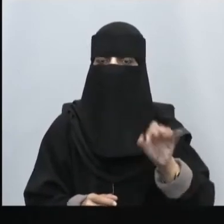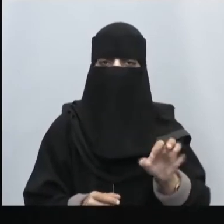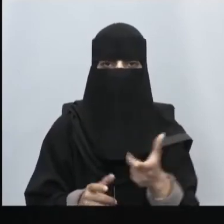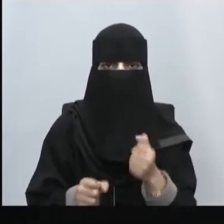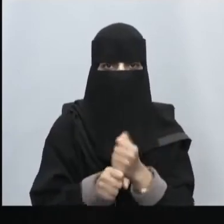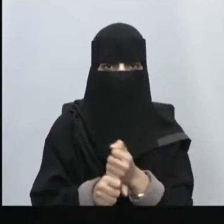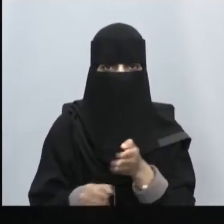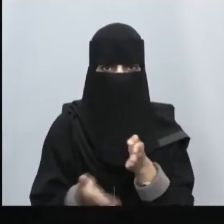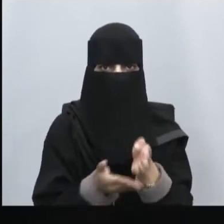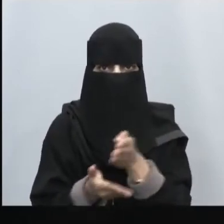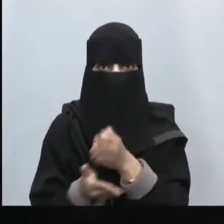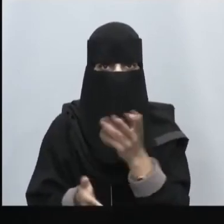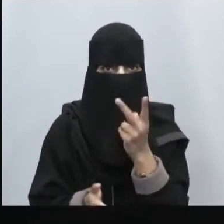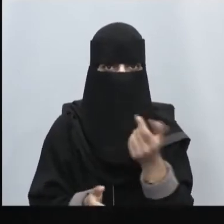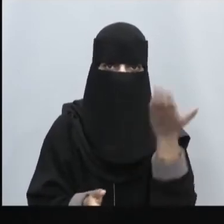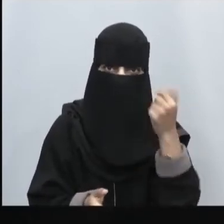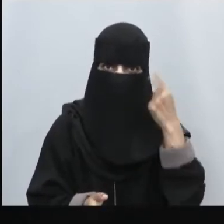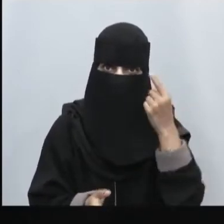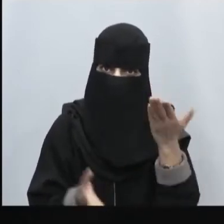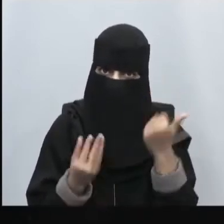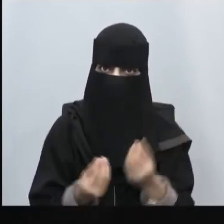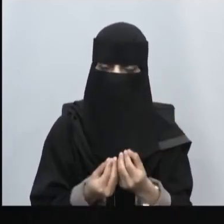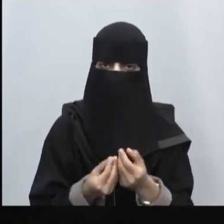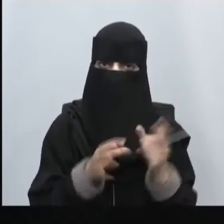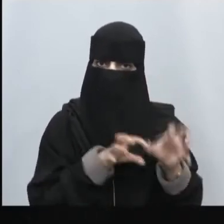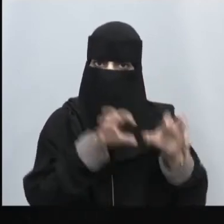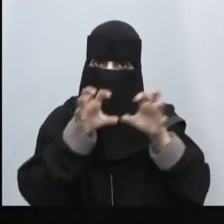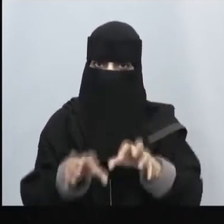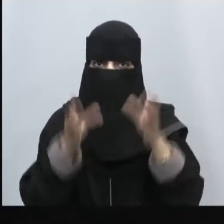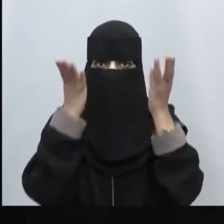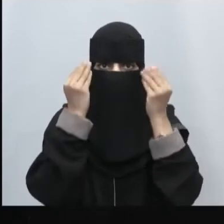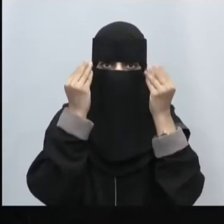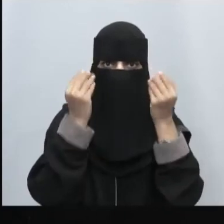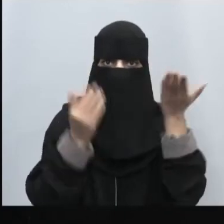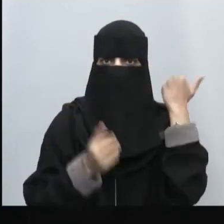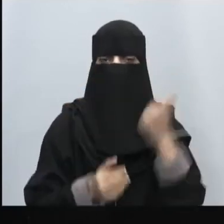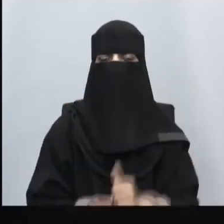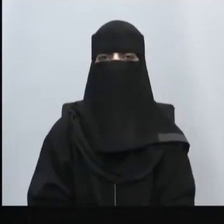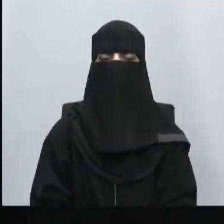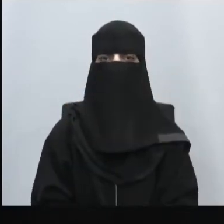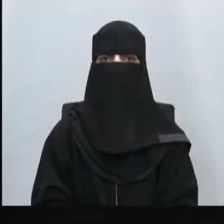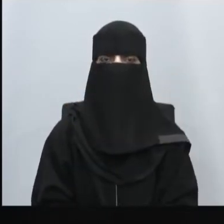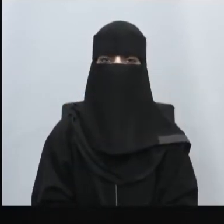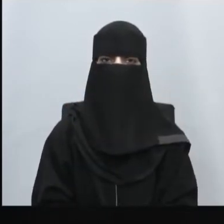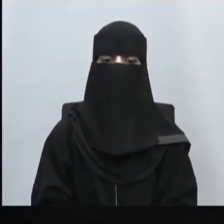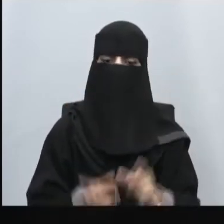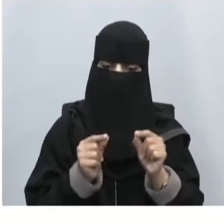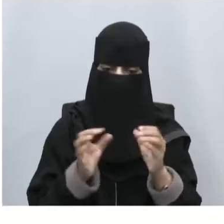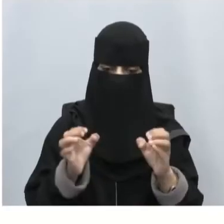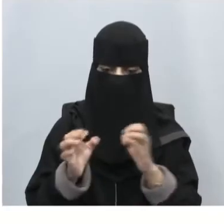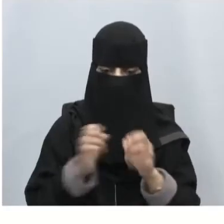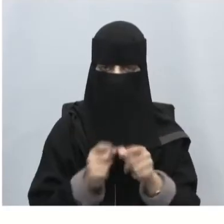العمليين يا ترى نفكر قليلا ونسترجع معلوماتنا السابقه احسنتم